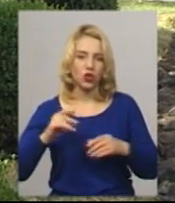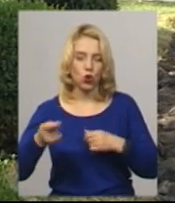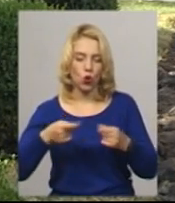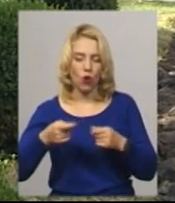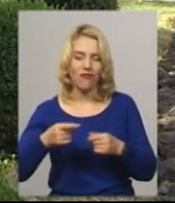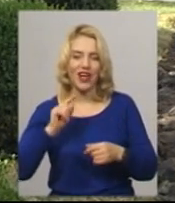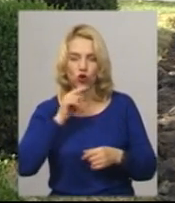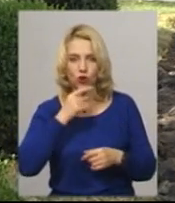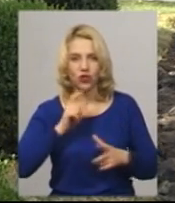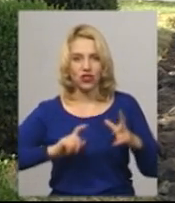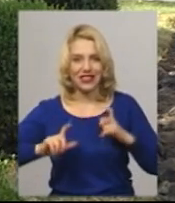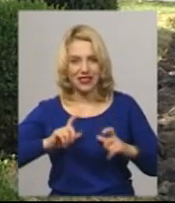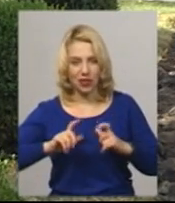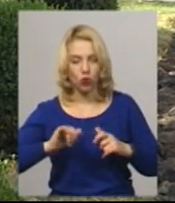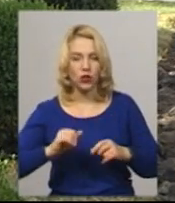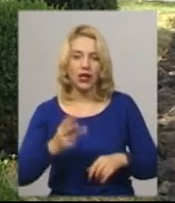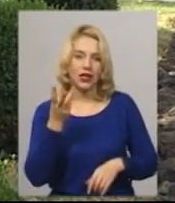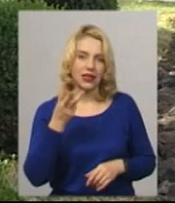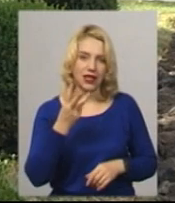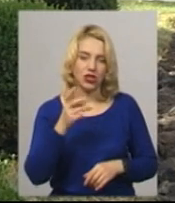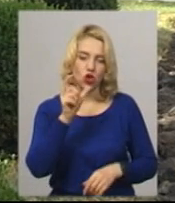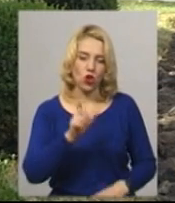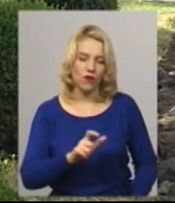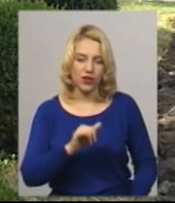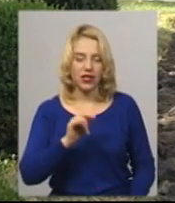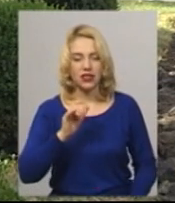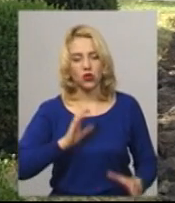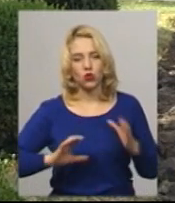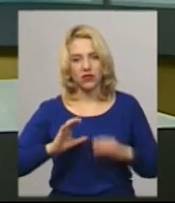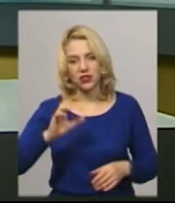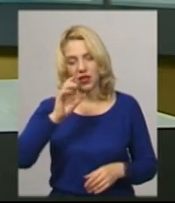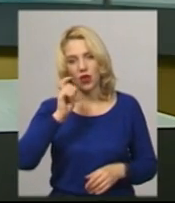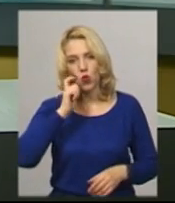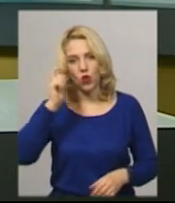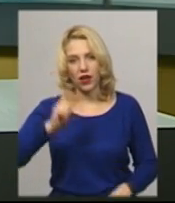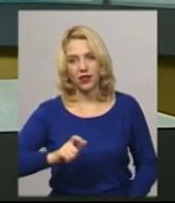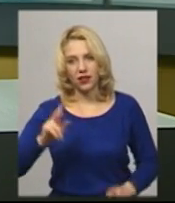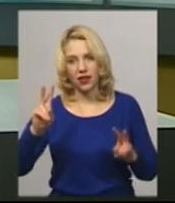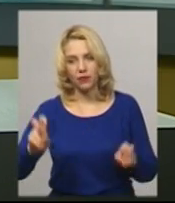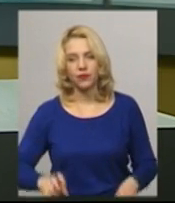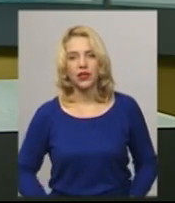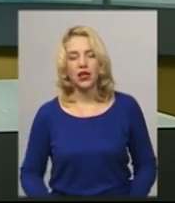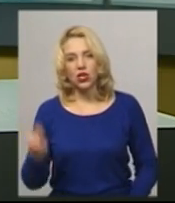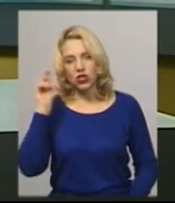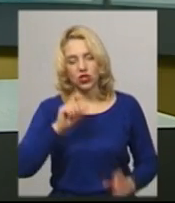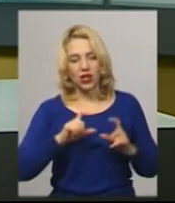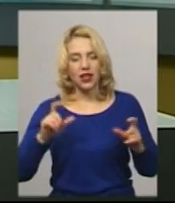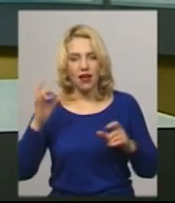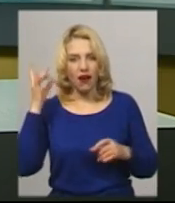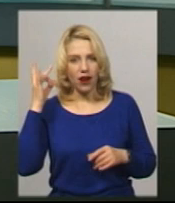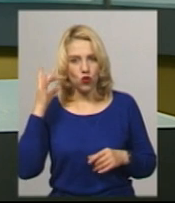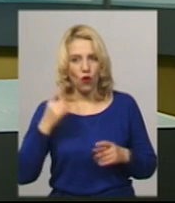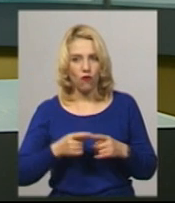торгово-економічний інститут і 3 чоловіка з університету України. Шкільний радіовузол створили